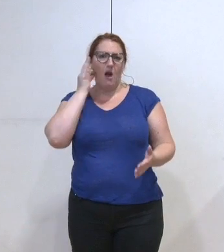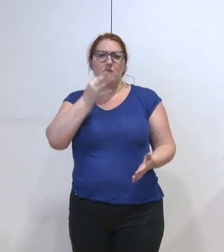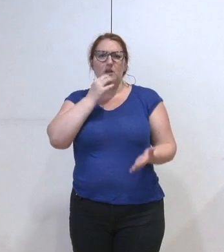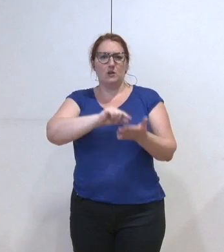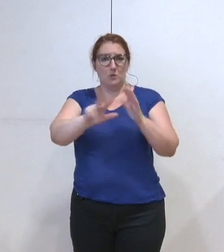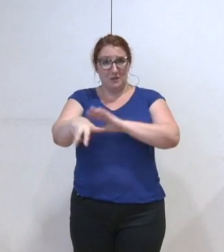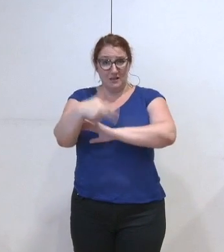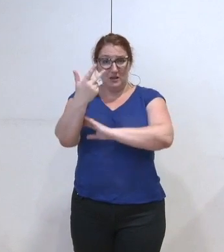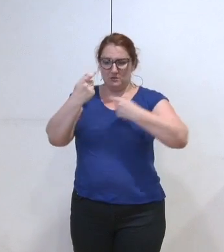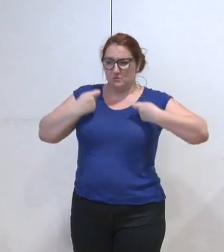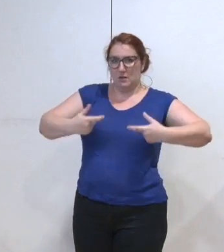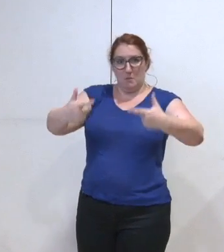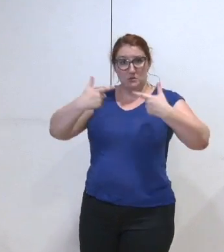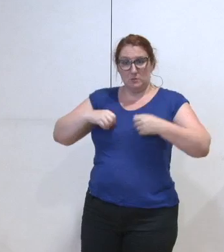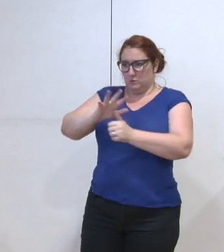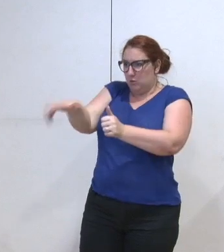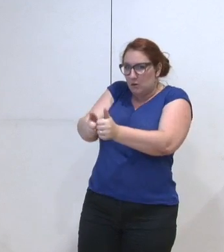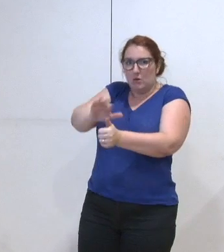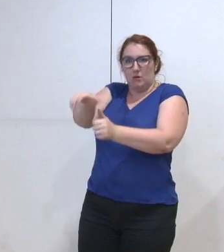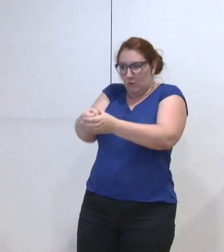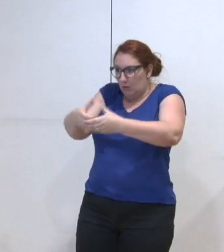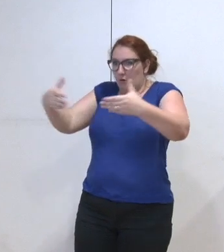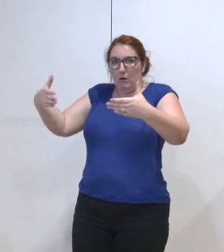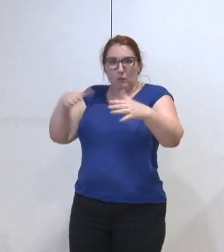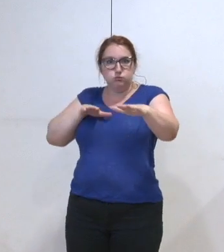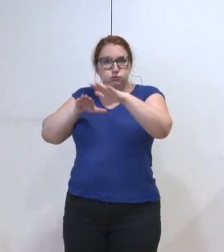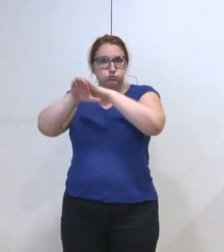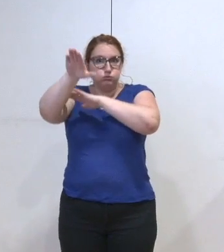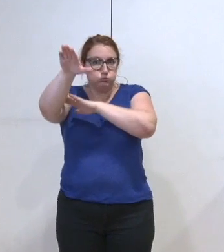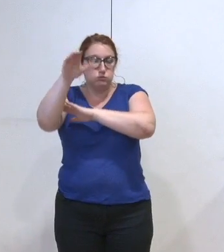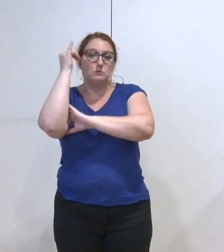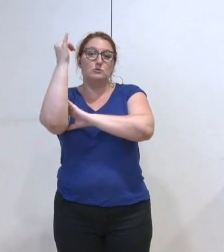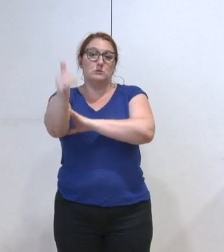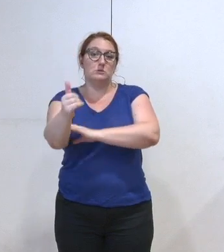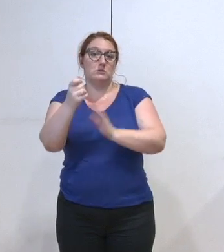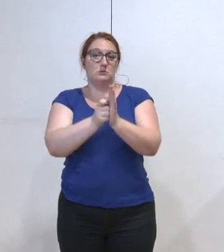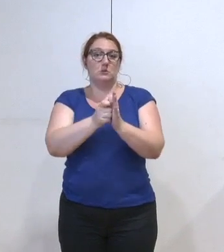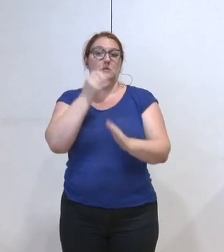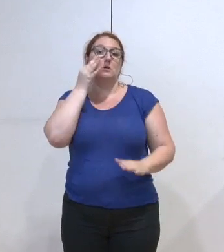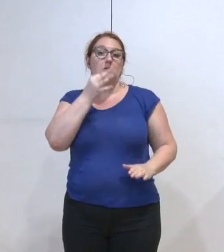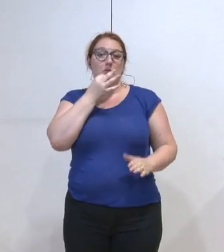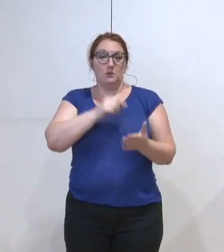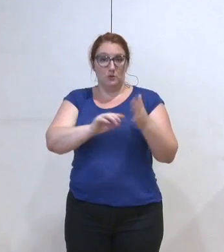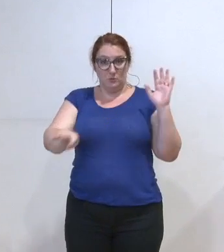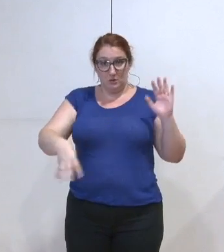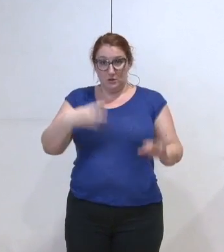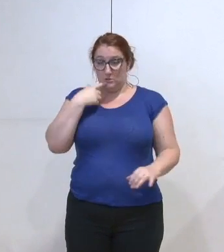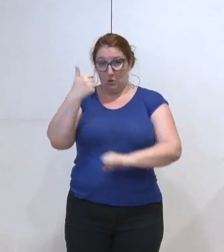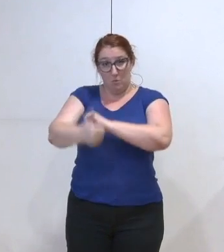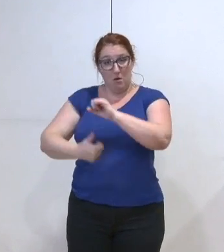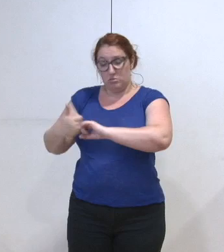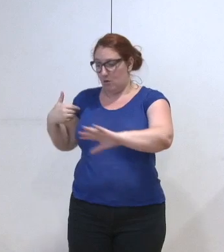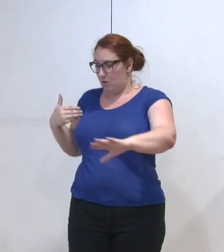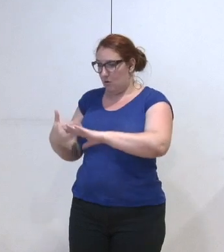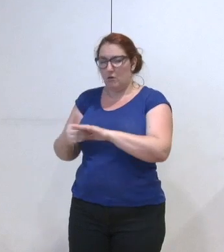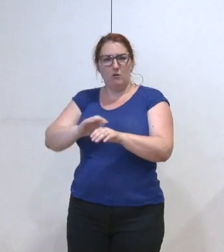s'envolent elle reste particulièrement élevée jusqu'en avril 2014 il y a eu une année là un pic effectivement